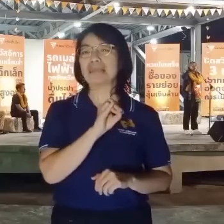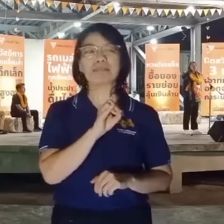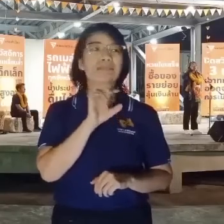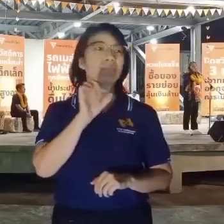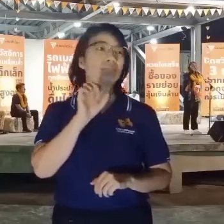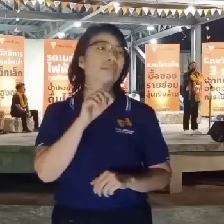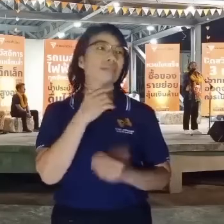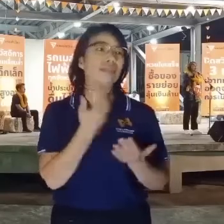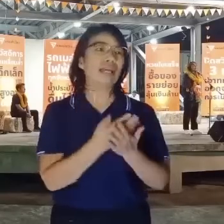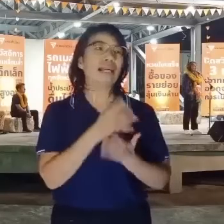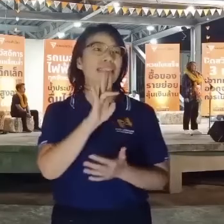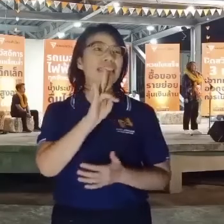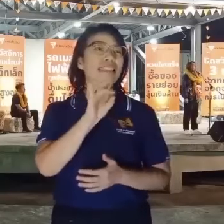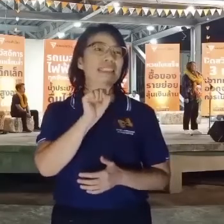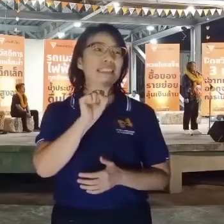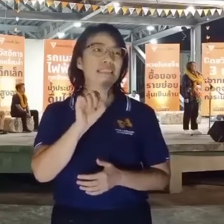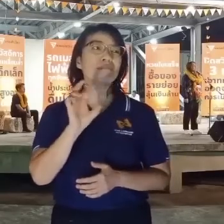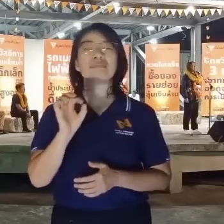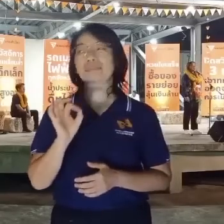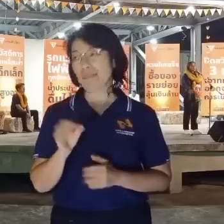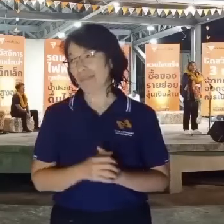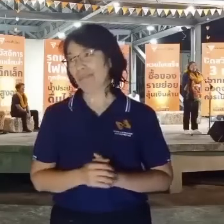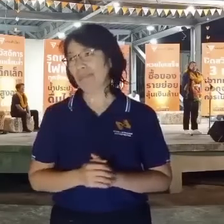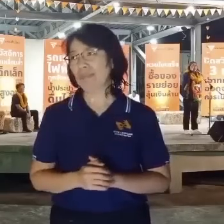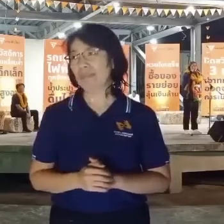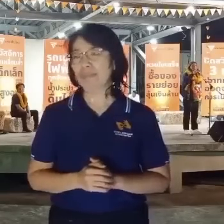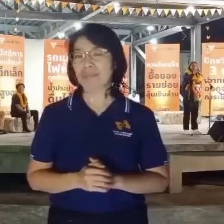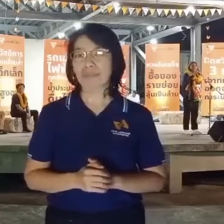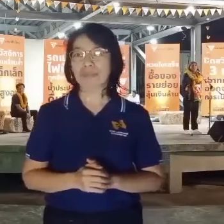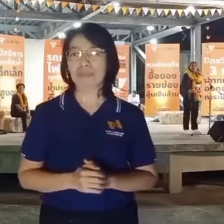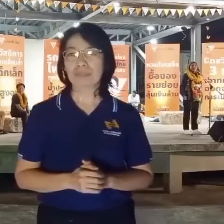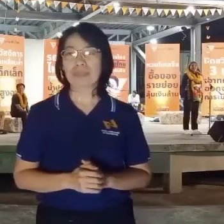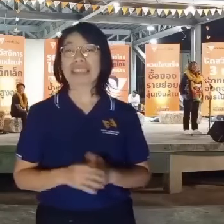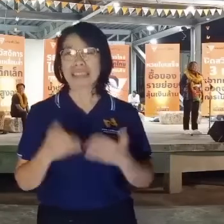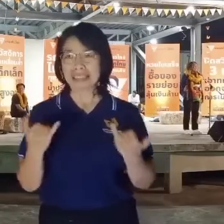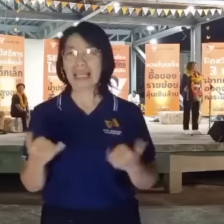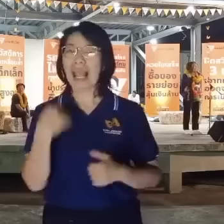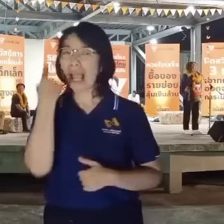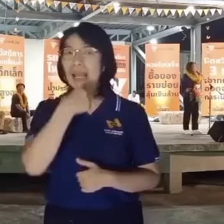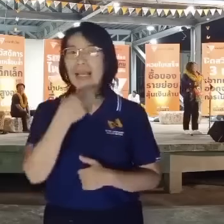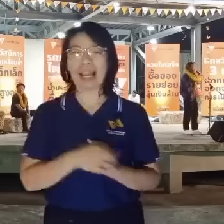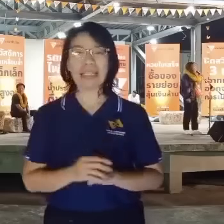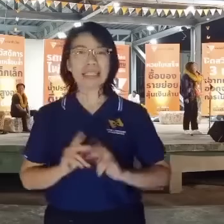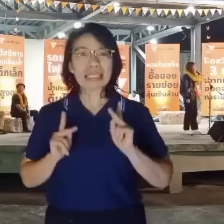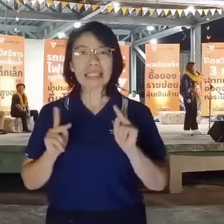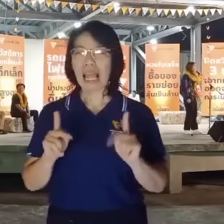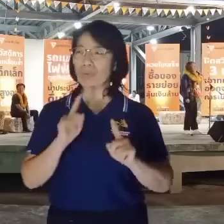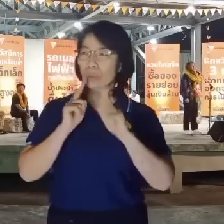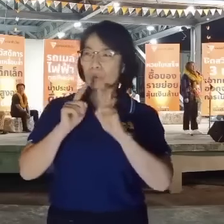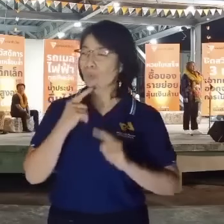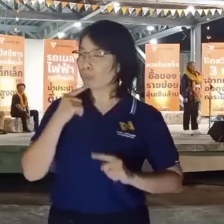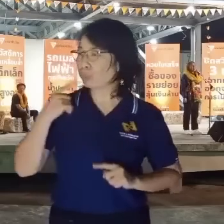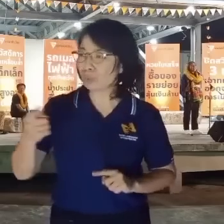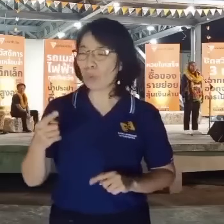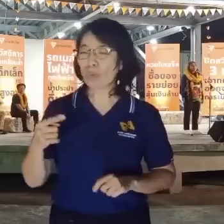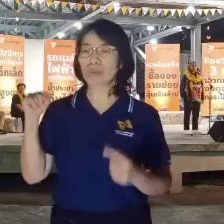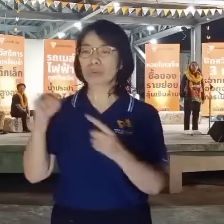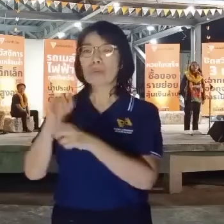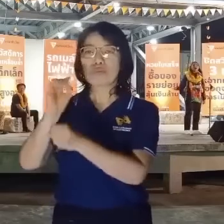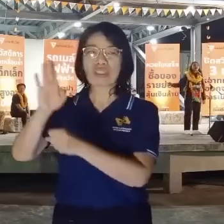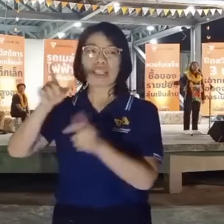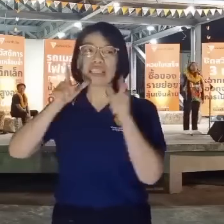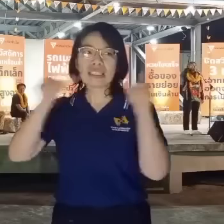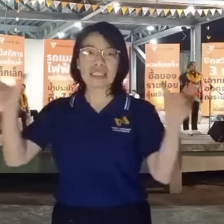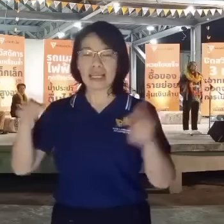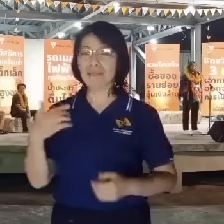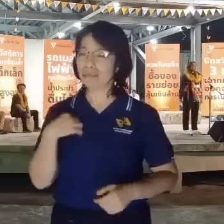วยแบบนี้ประชาชนเอาไม่เอาแล้วจะมีใครที่จะกล้าชนกับกลุ่มทุนพลังงานได้อีกนอกจากพร